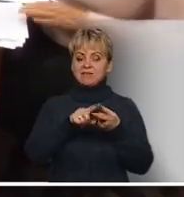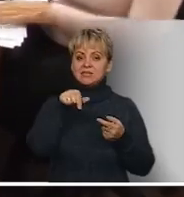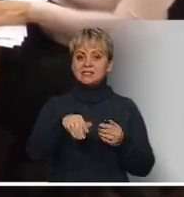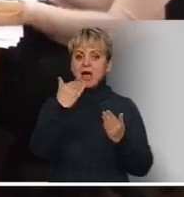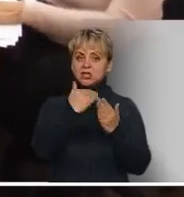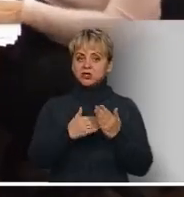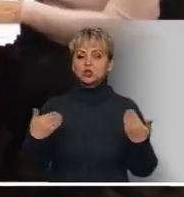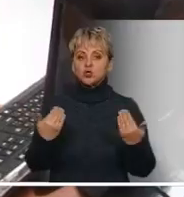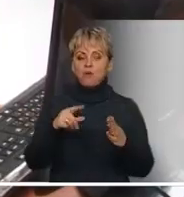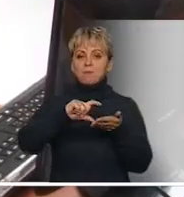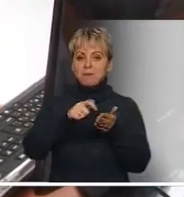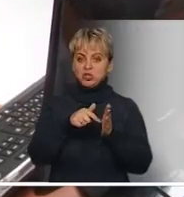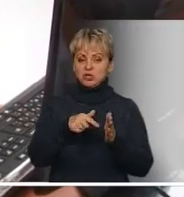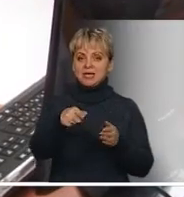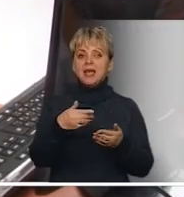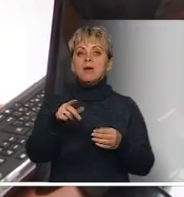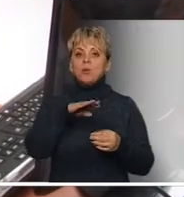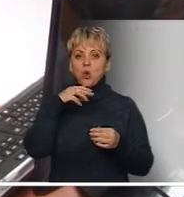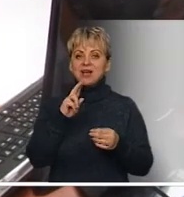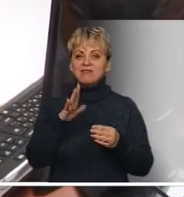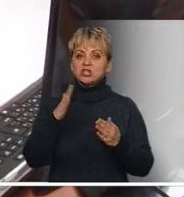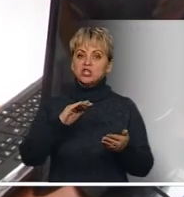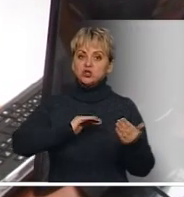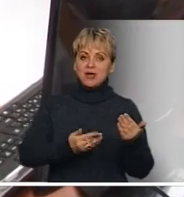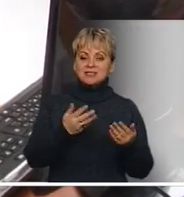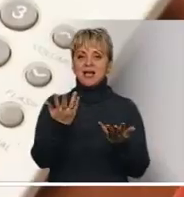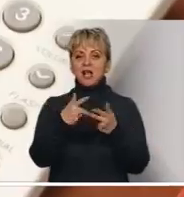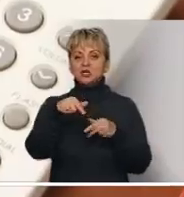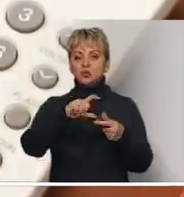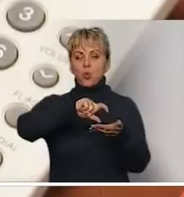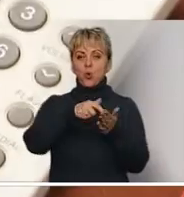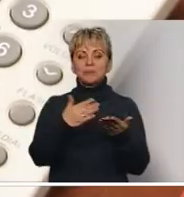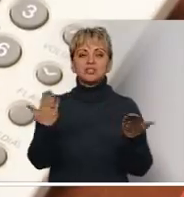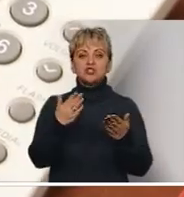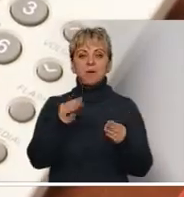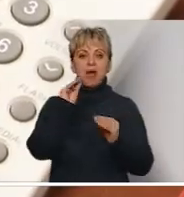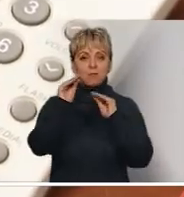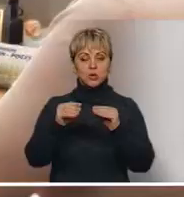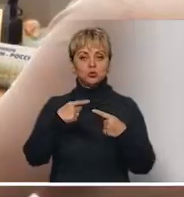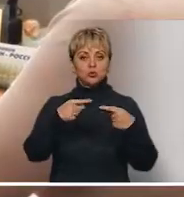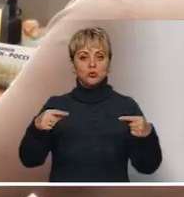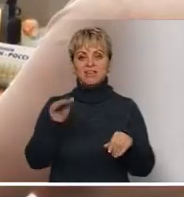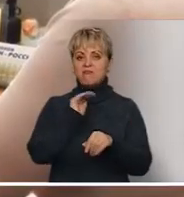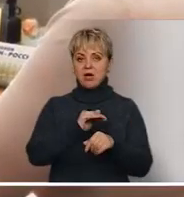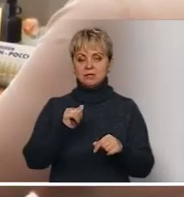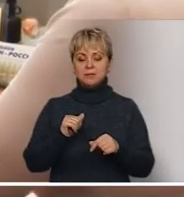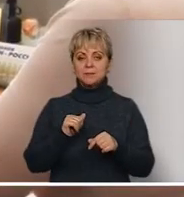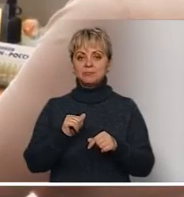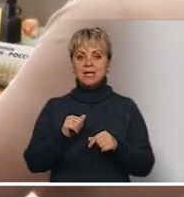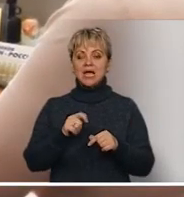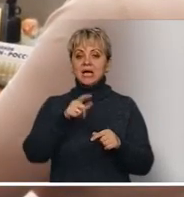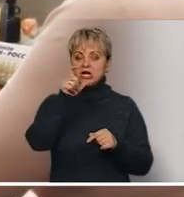электроэнергии зависит от категории жилого помещения, многоквартирный или частный, количество комнат, чем оборудован и другие